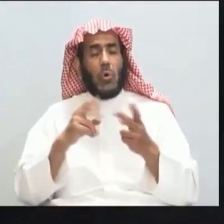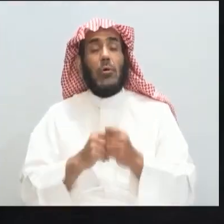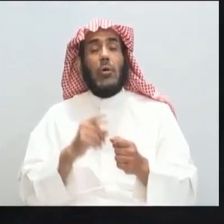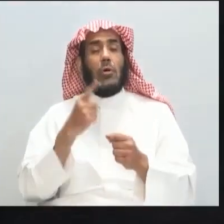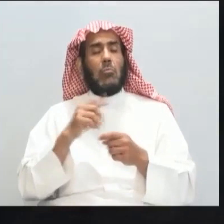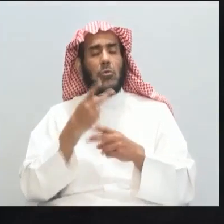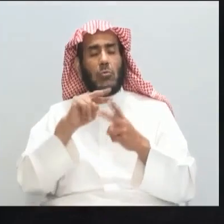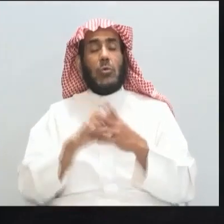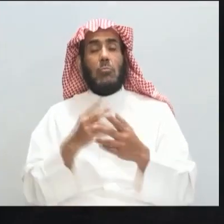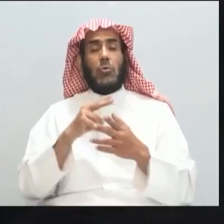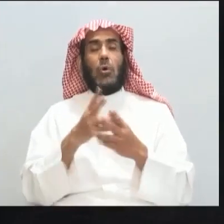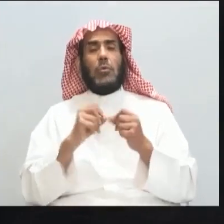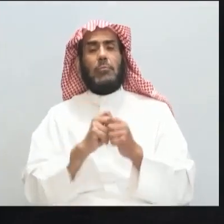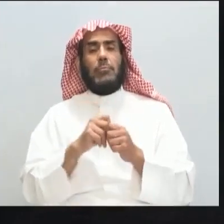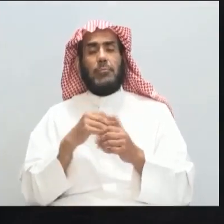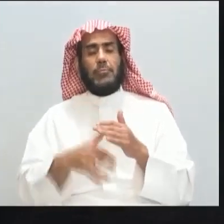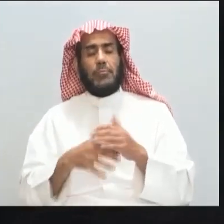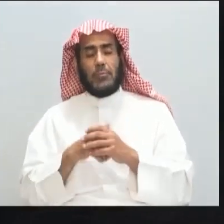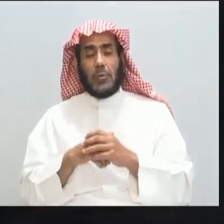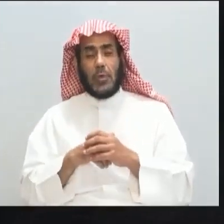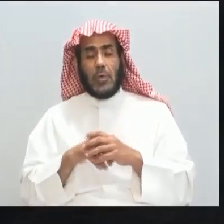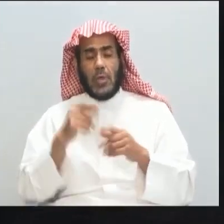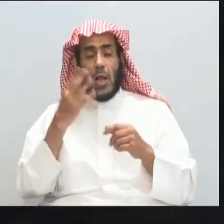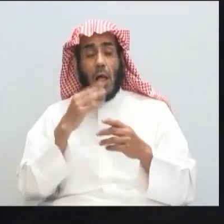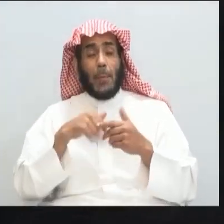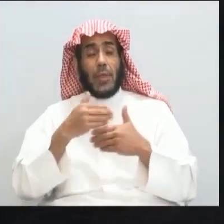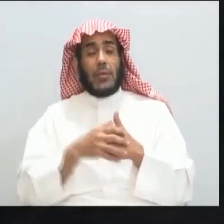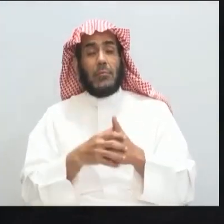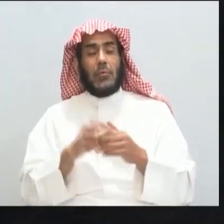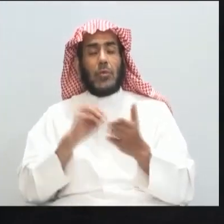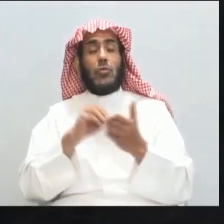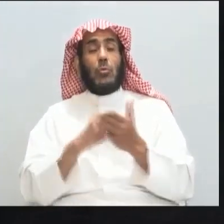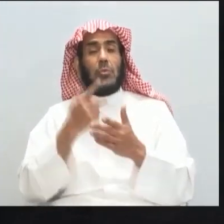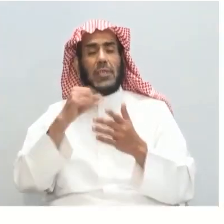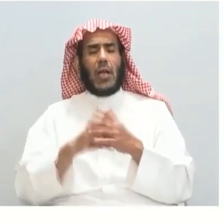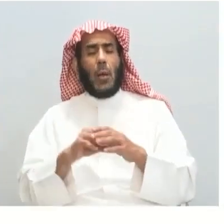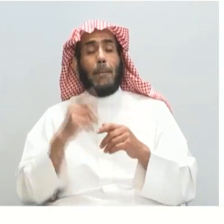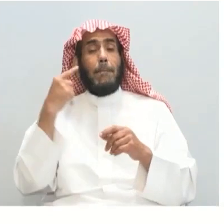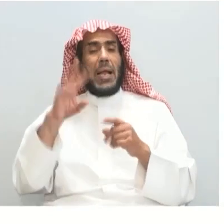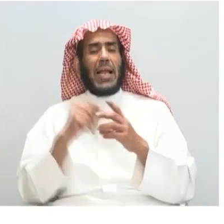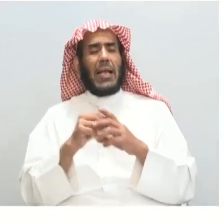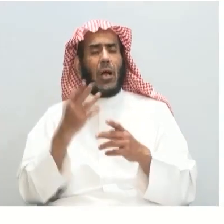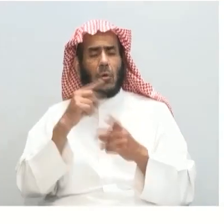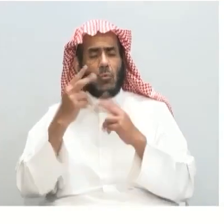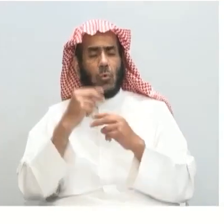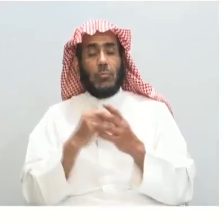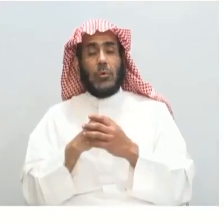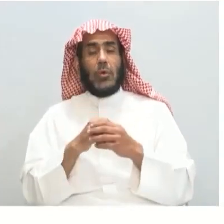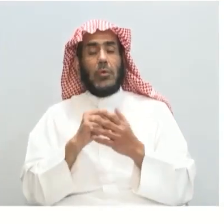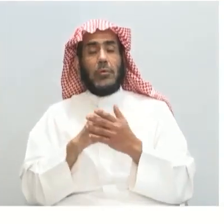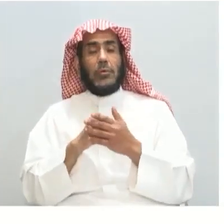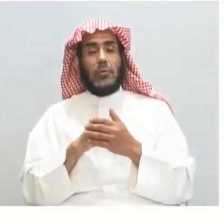انها مكتسبه منذ الصغر ثم ولذا العرب بعد ذلك كان عندهم من السليقه والملكه العرب قدماء كان عندهم السليق